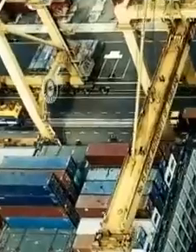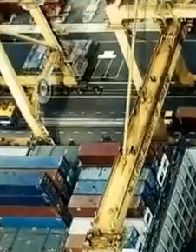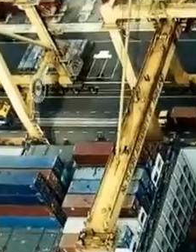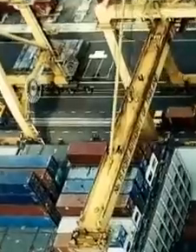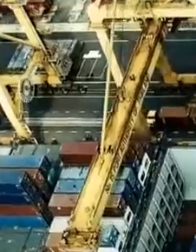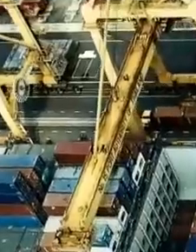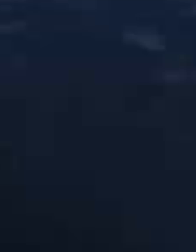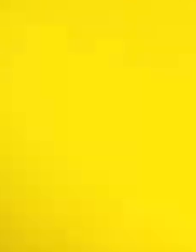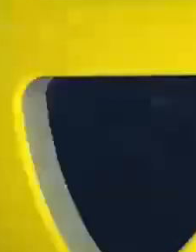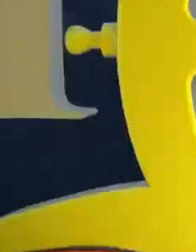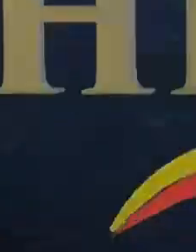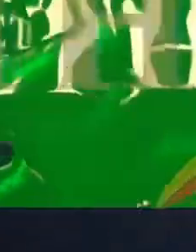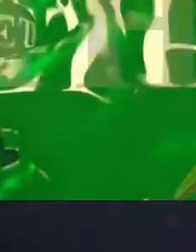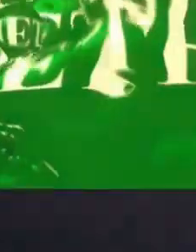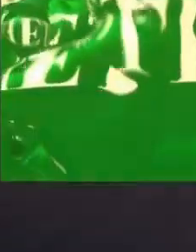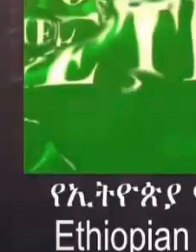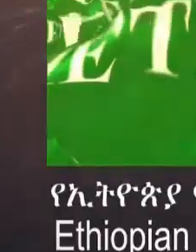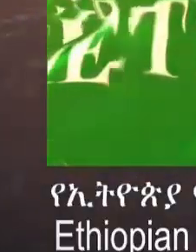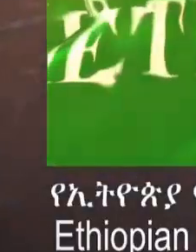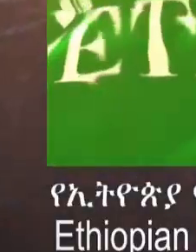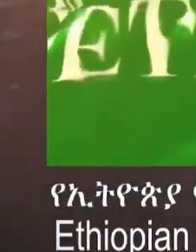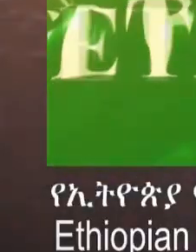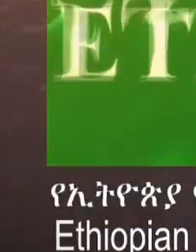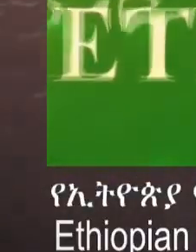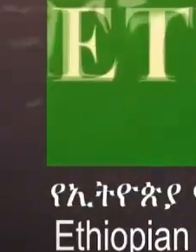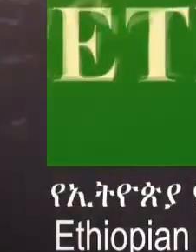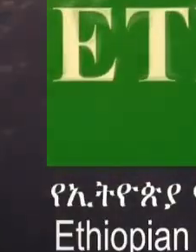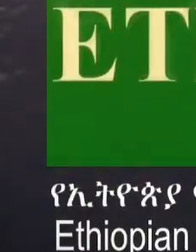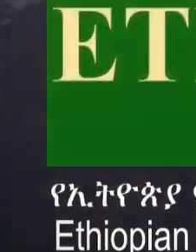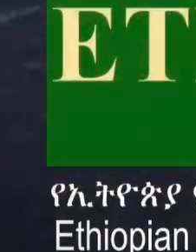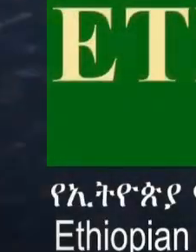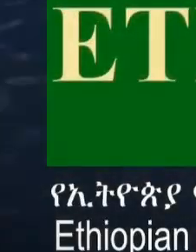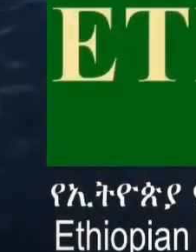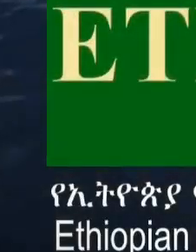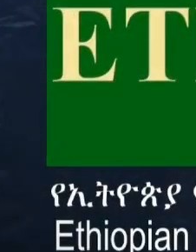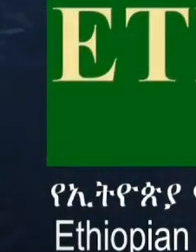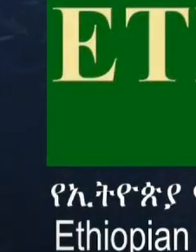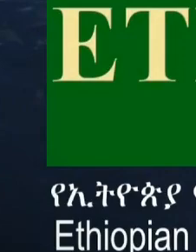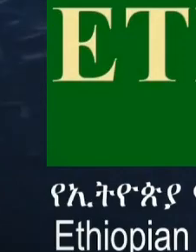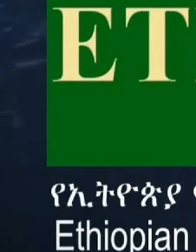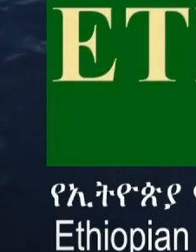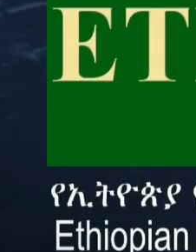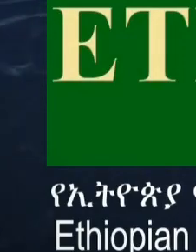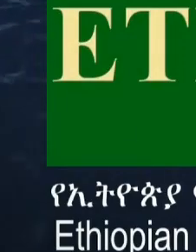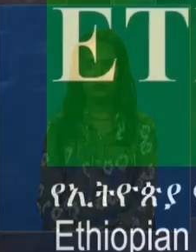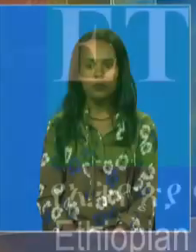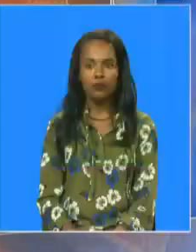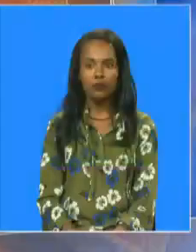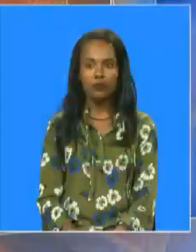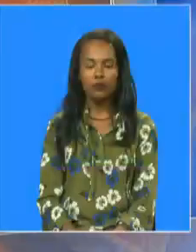ወሴት እንጨምራለን። የኢትዮጵያ የባህር ትራንስፖርትና ሎጂስቲክስ አገልግሎት ድርጅት።